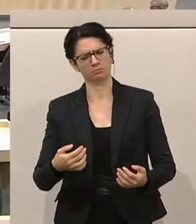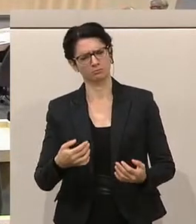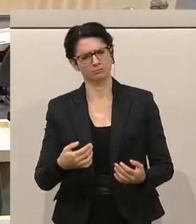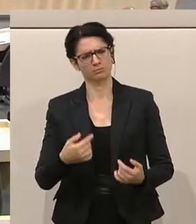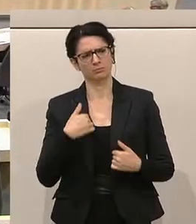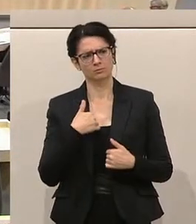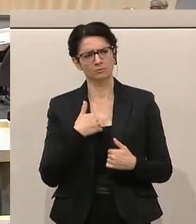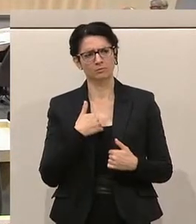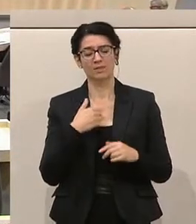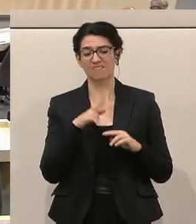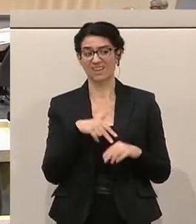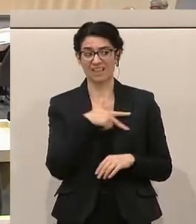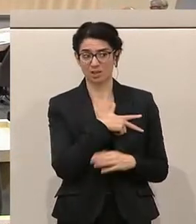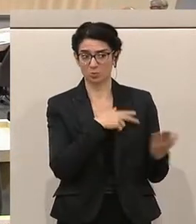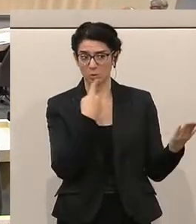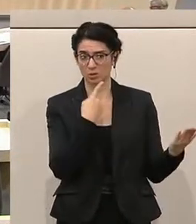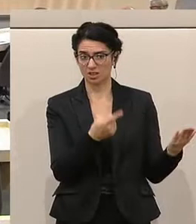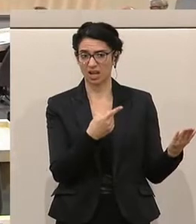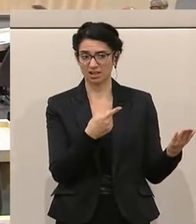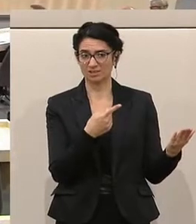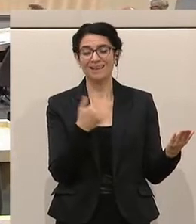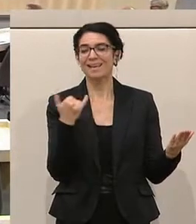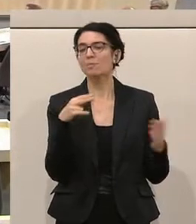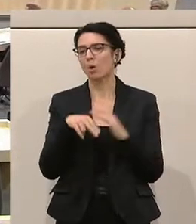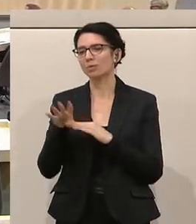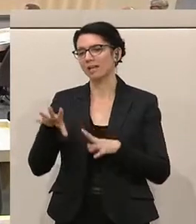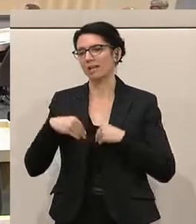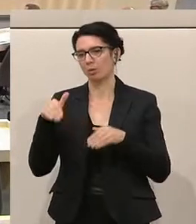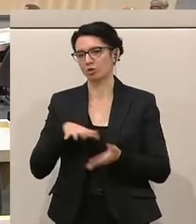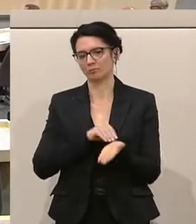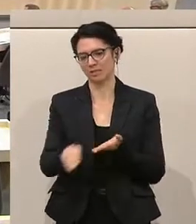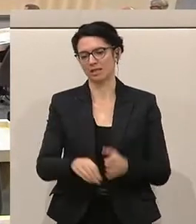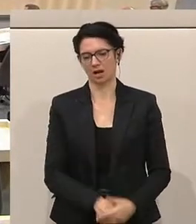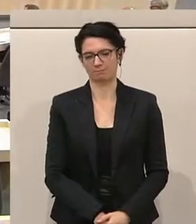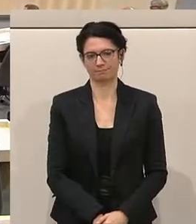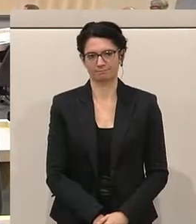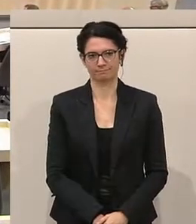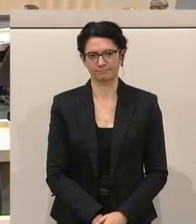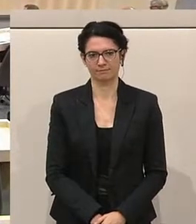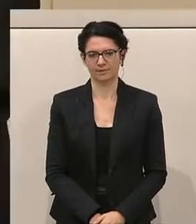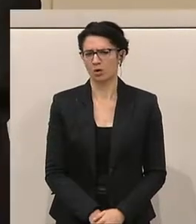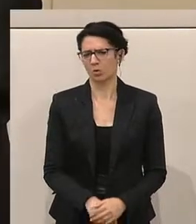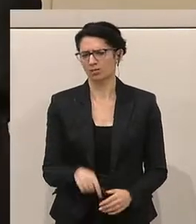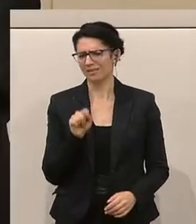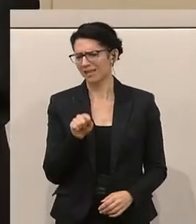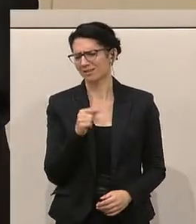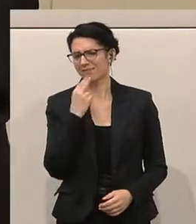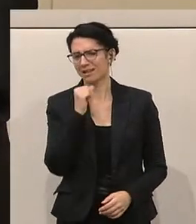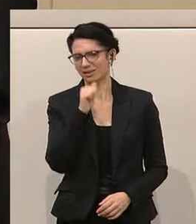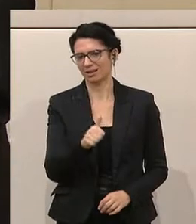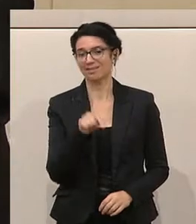ich, wenn das die SPÖ sagt, dann zahlt es immer der Unternehmer. Meine Damen und Herren, und auch das wollen wir nicht, denn das ist